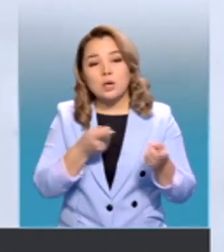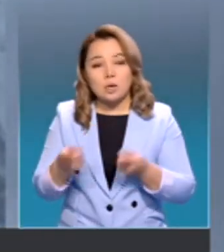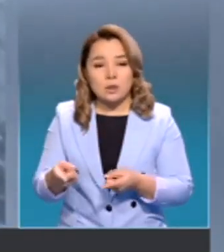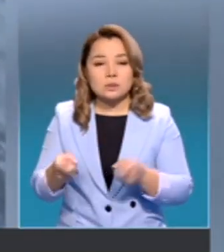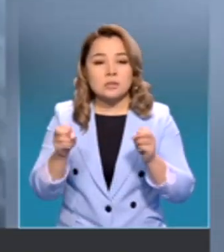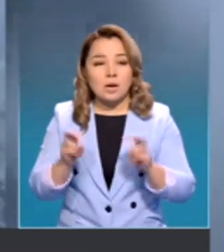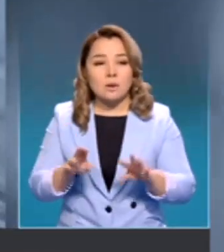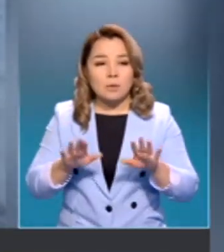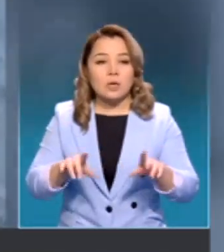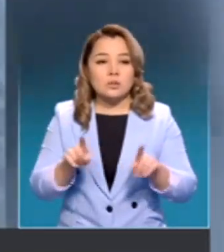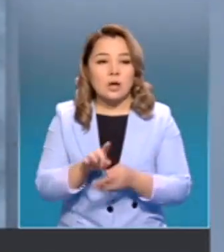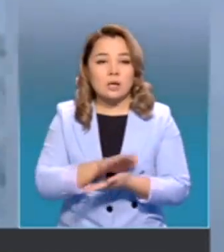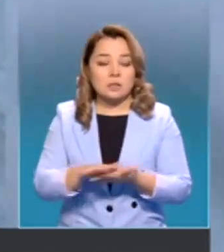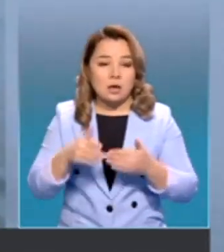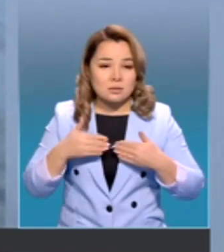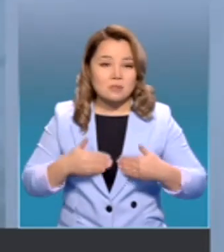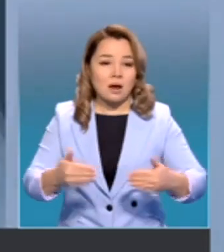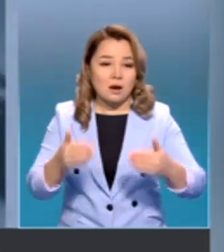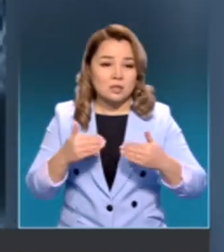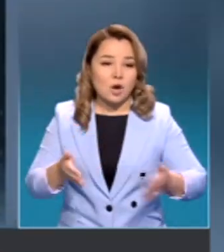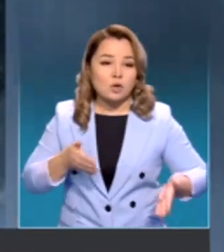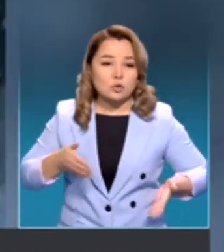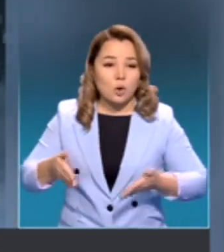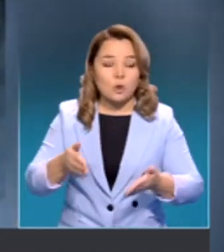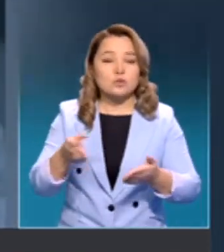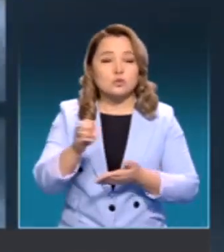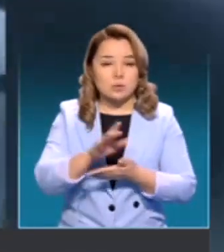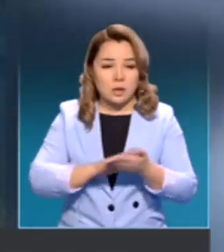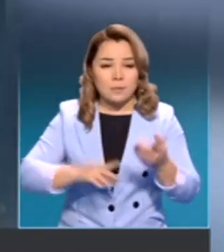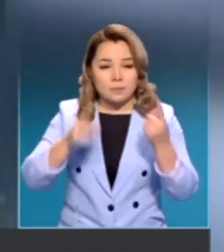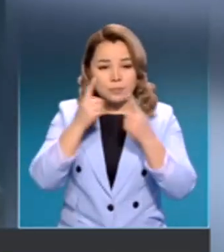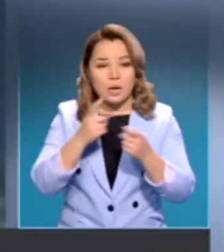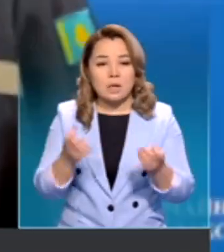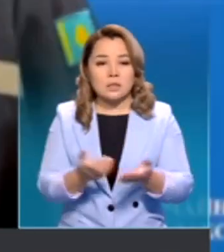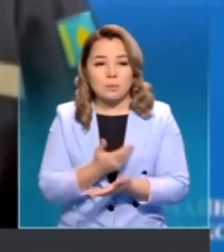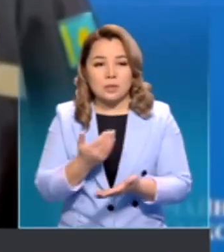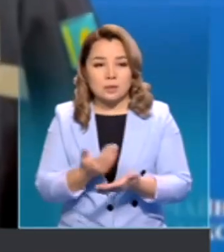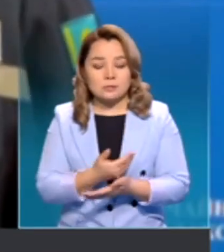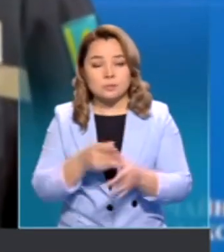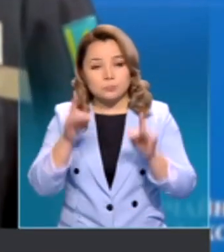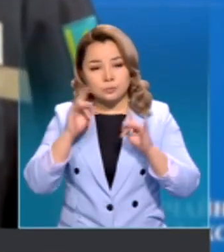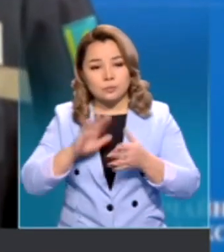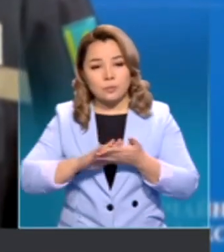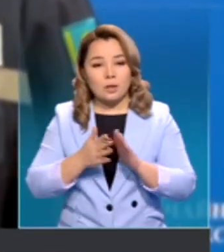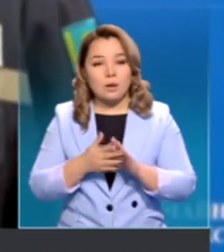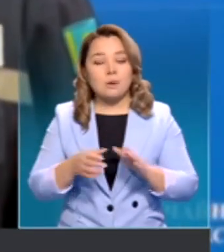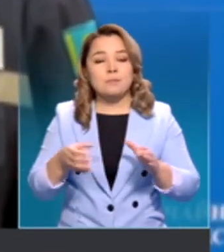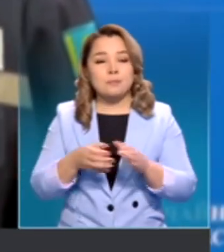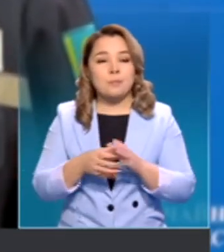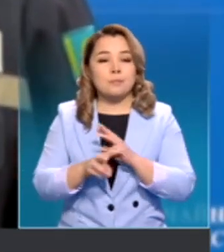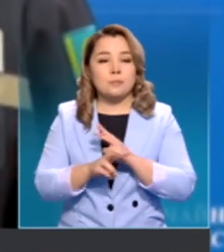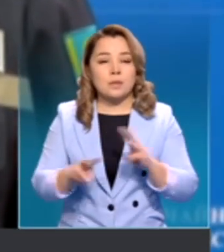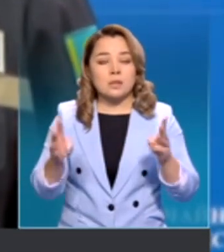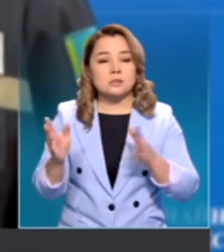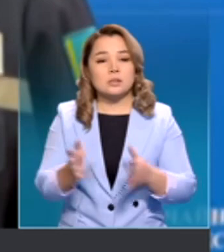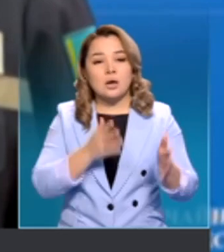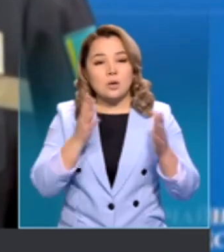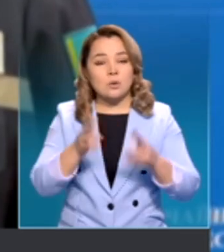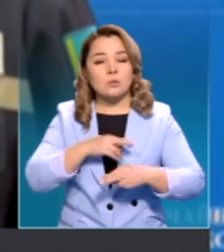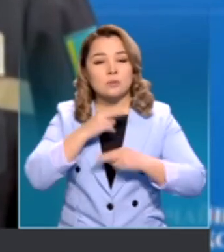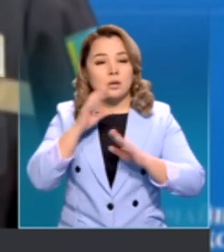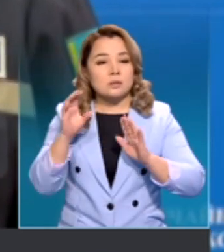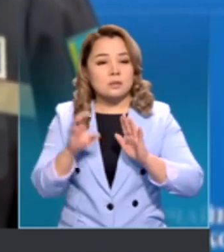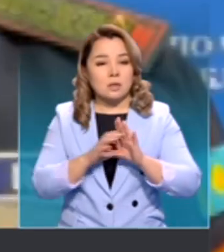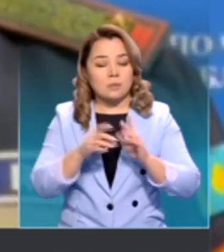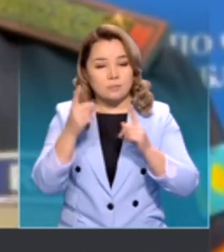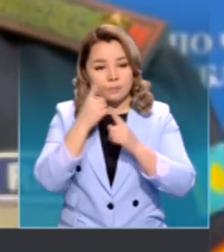жолдарды тазарту жұмыстарының жалғасып жатқанын хабарлайды. Төтенше жағдайлар министрлігі дауылды ескертуге назар